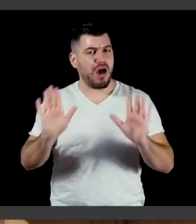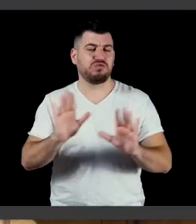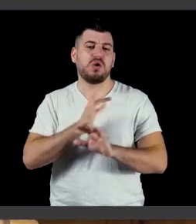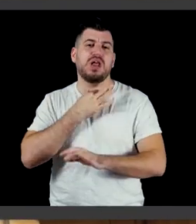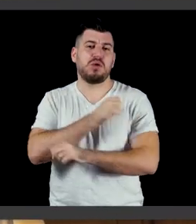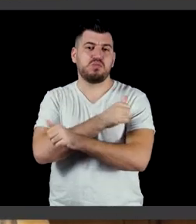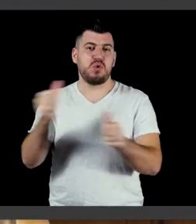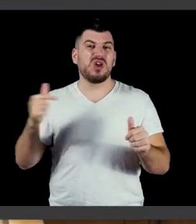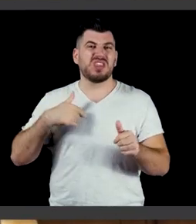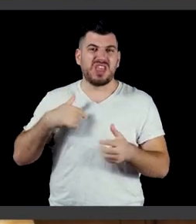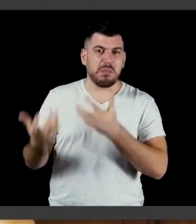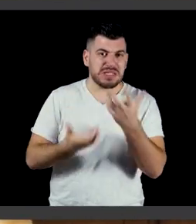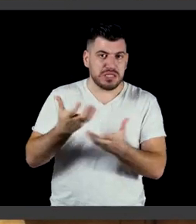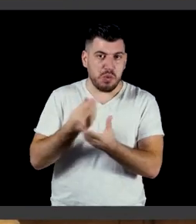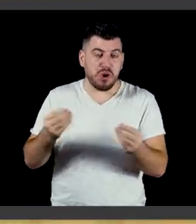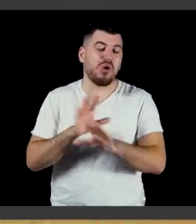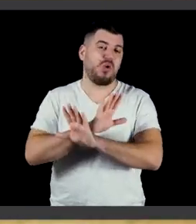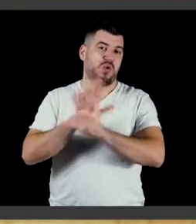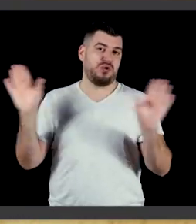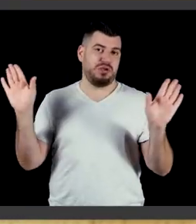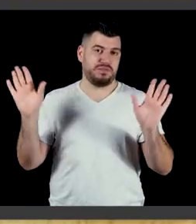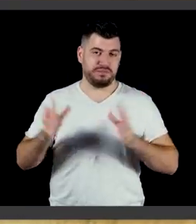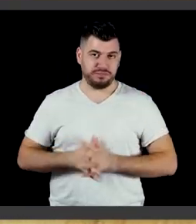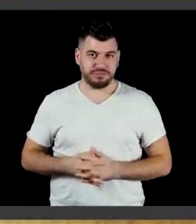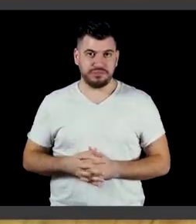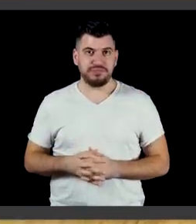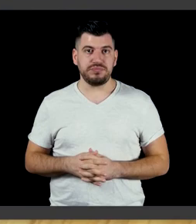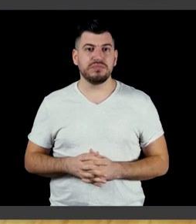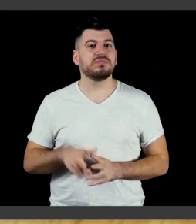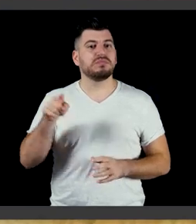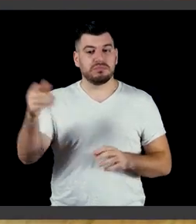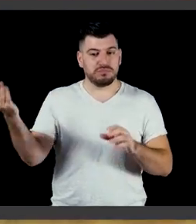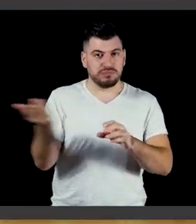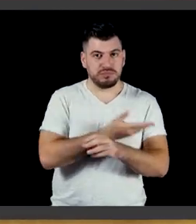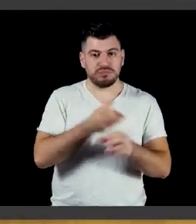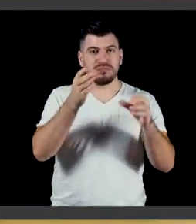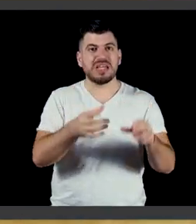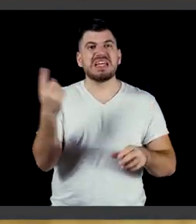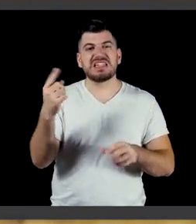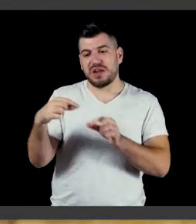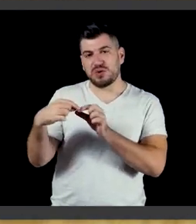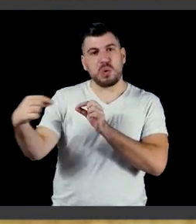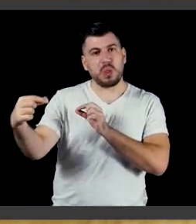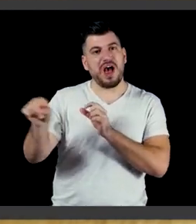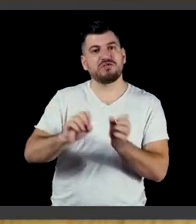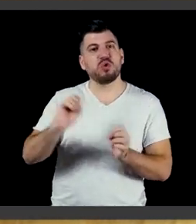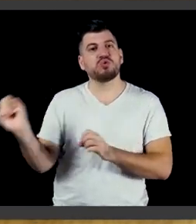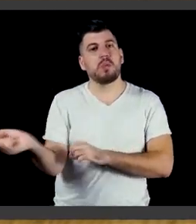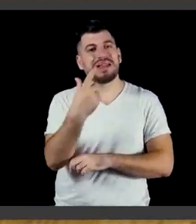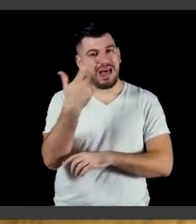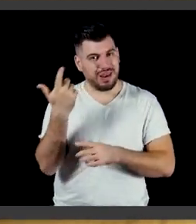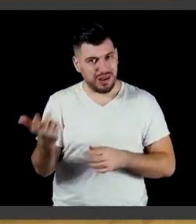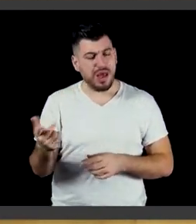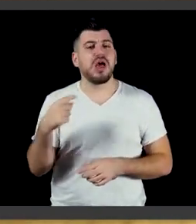πολύ ψήσιμο. Αυτά είναι τα μυστικά. Λοιπόν, εδώ πέρα είχε ένα μικρό παραφύλετο, το έχω βγάλει. Αυτό συνήθως το πετάνε, γενικότερα σε όλα τα φιλέτα το παραφύλετο το